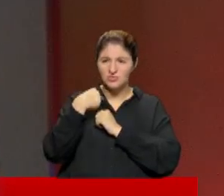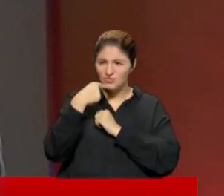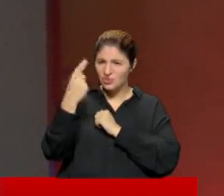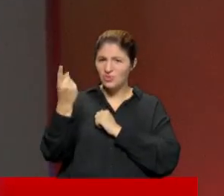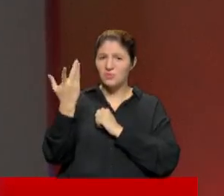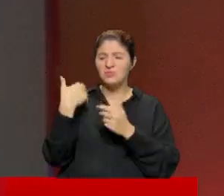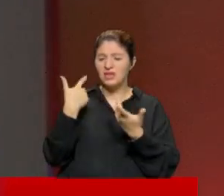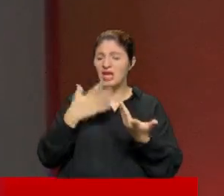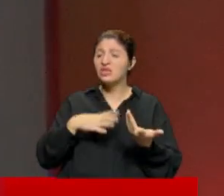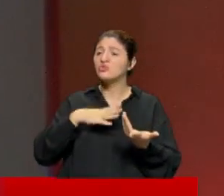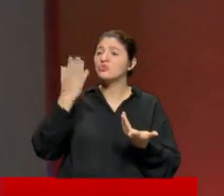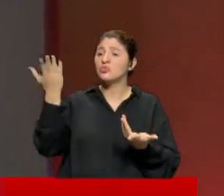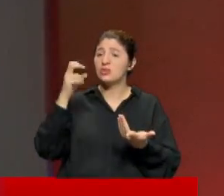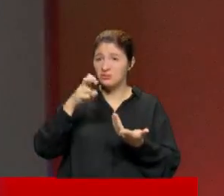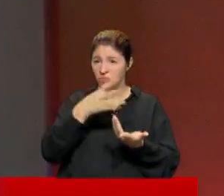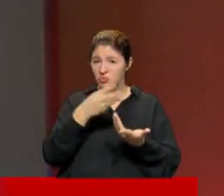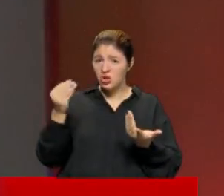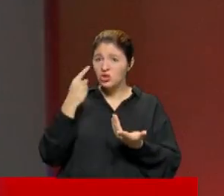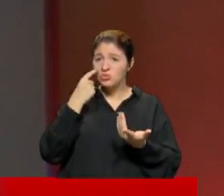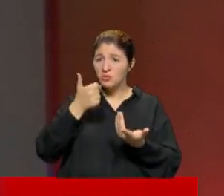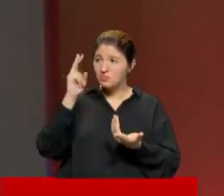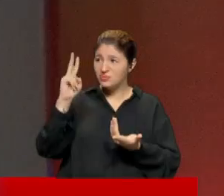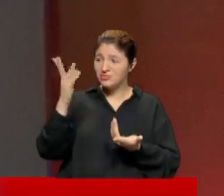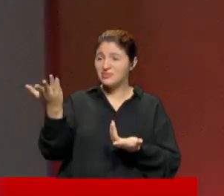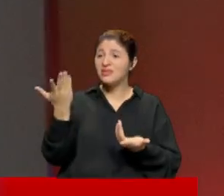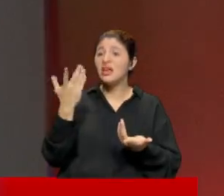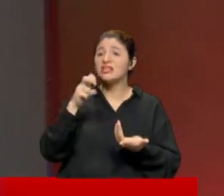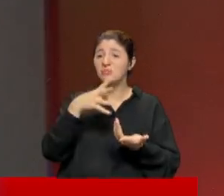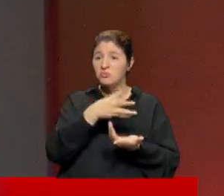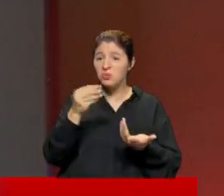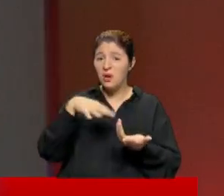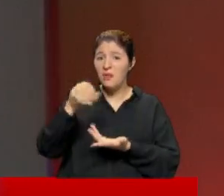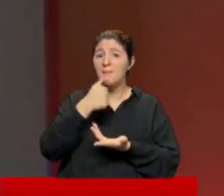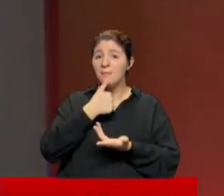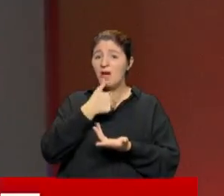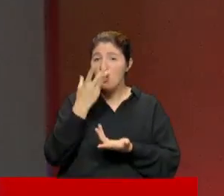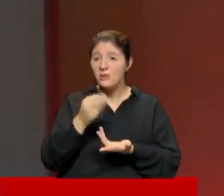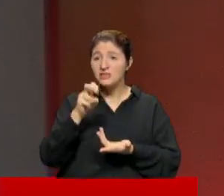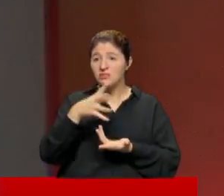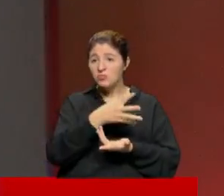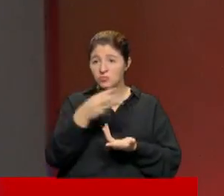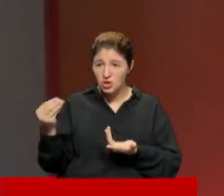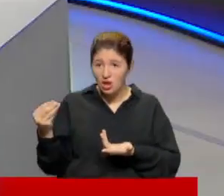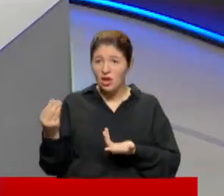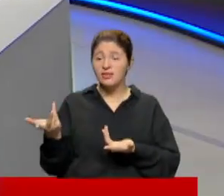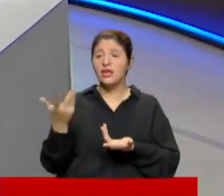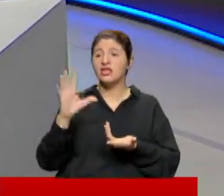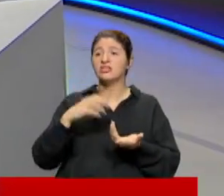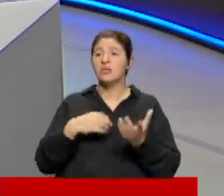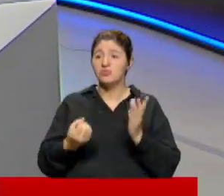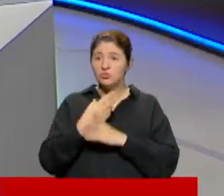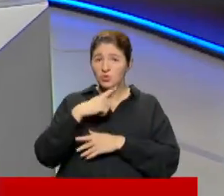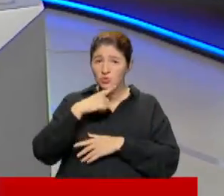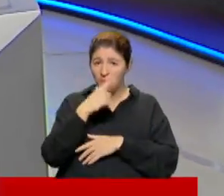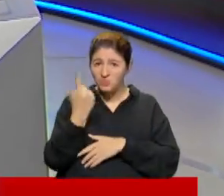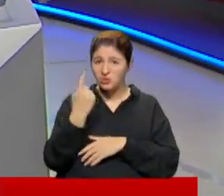sesleniyorum Ne istiyorsun ya 85 milyonun cumhurbaşkanısın ya 85 milyona baba olmak 85 milyona sahip çıkmak